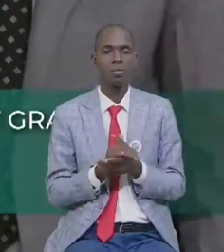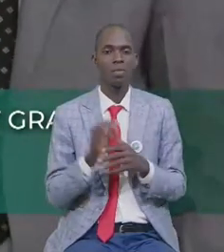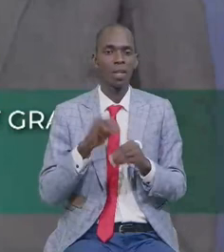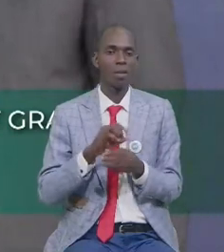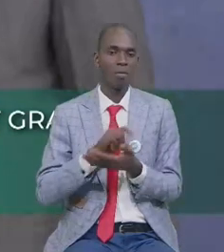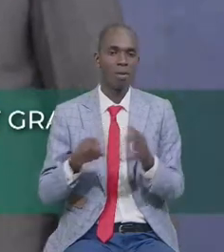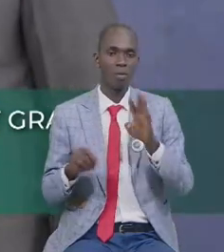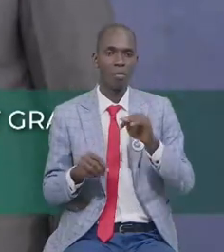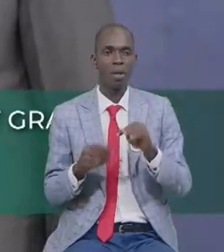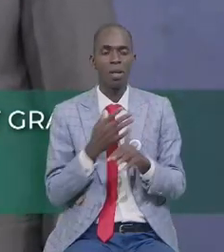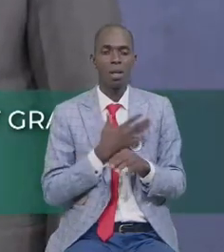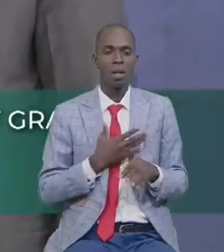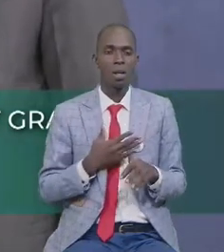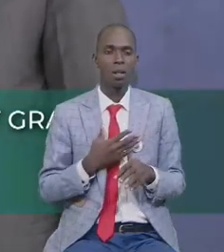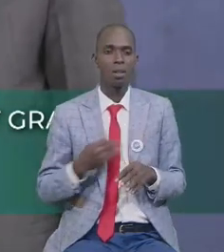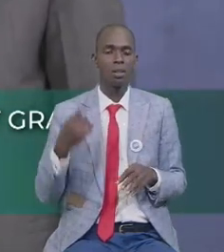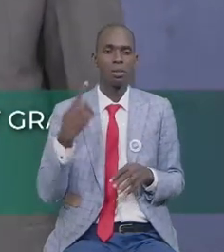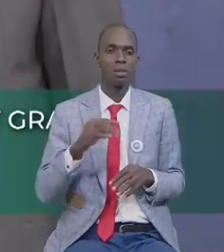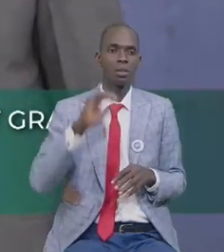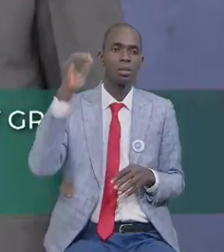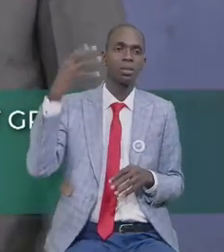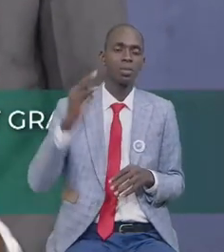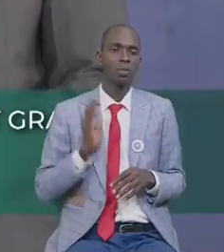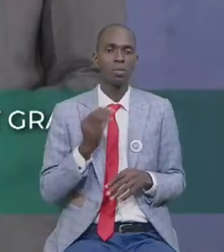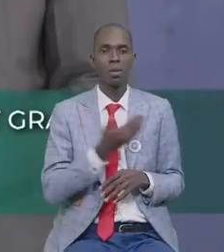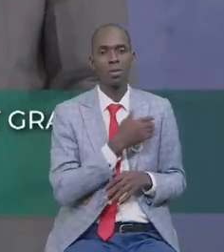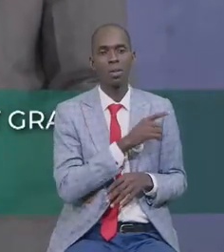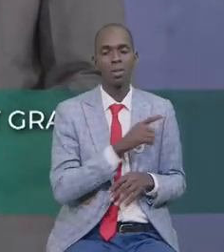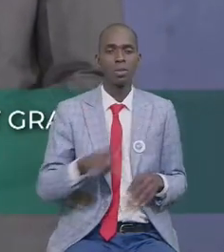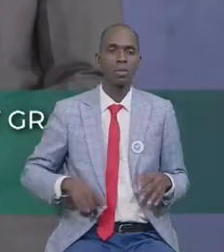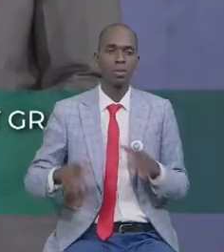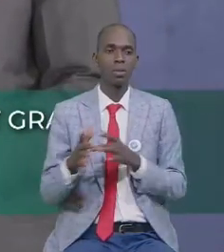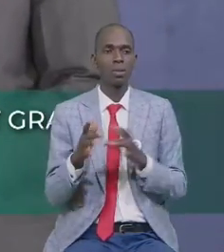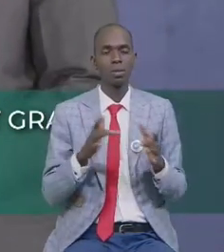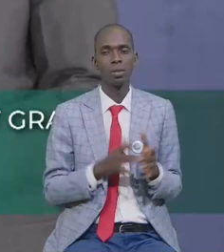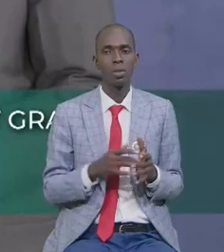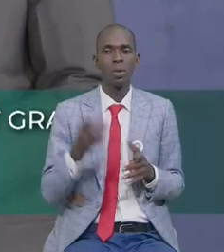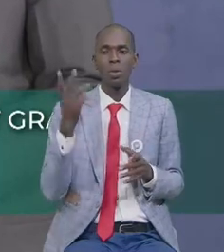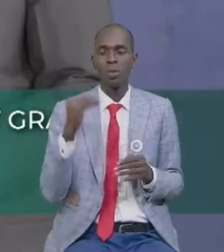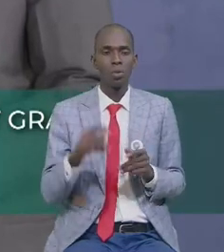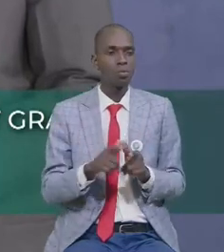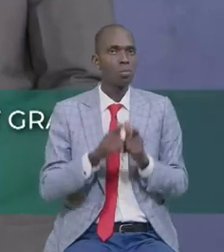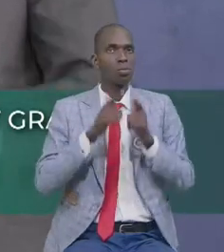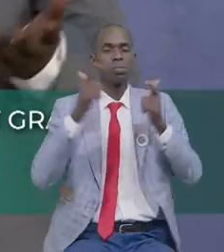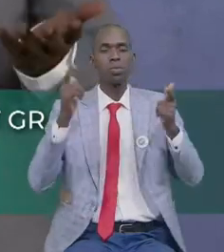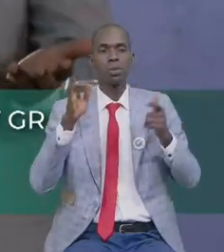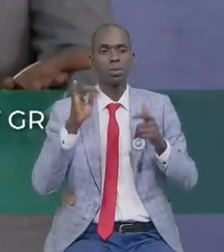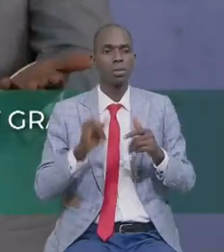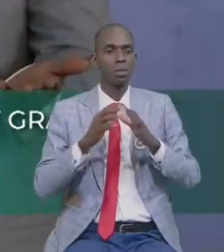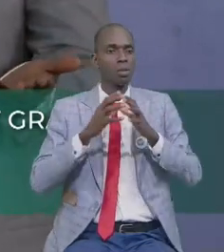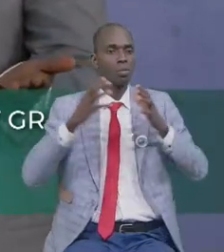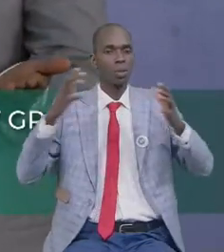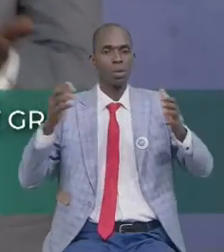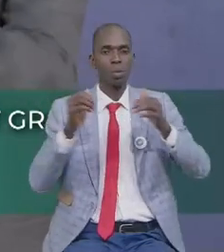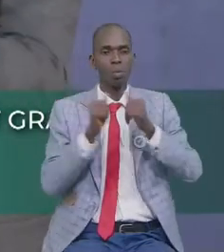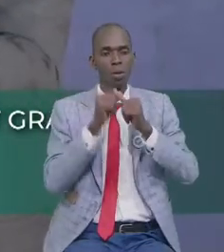verset 14, et la grâce de notre Seigneur a surabondé avec la foi et la